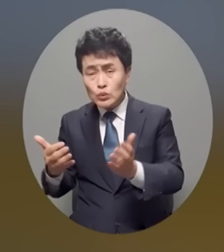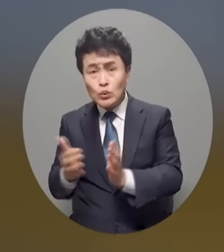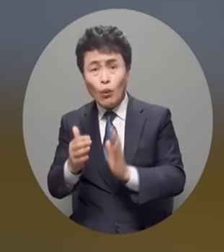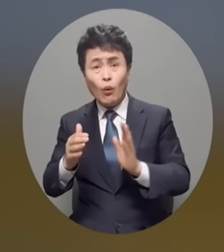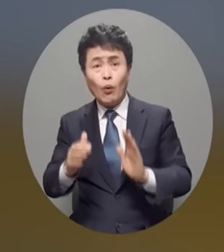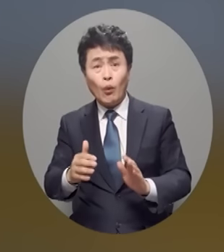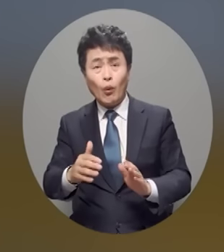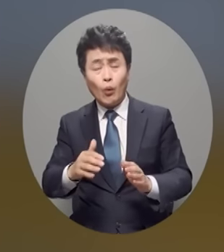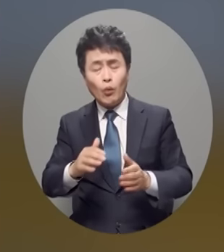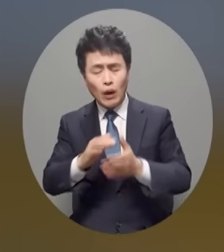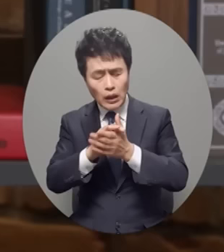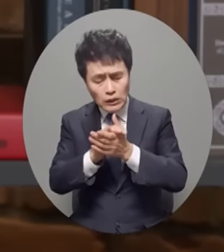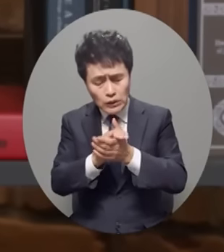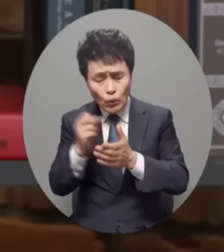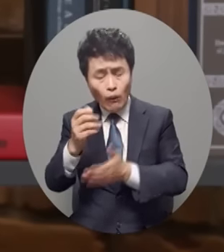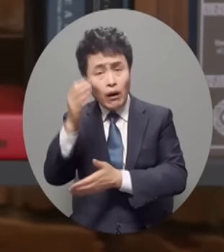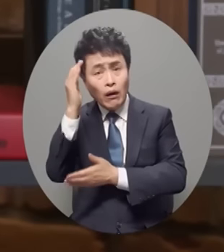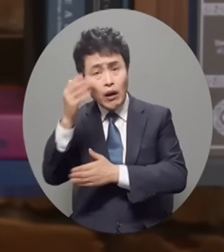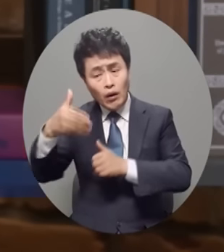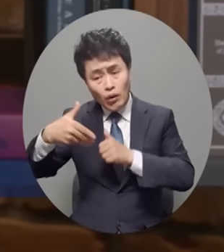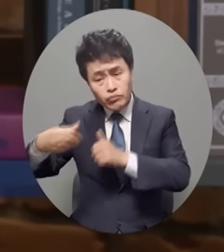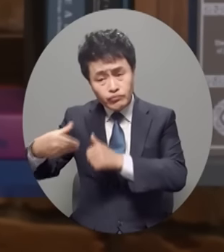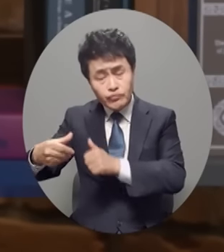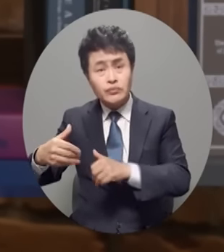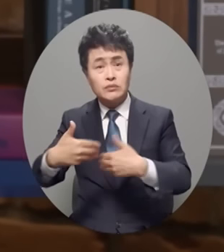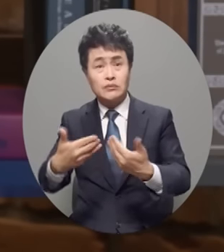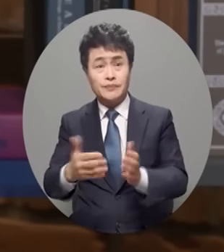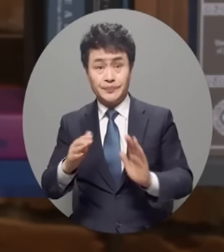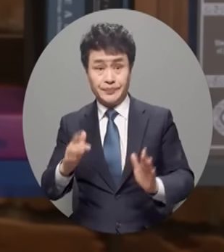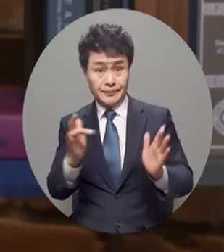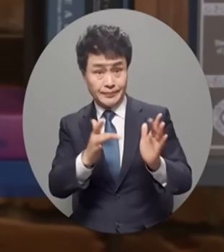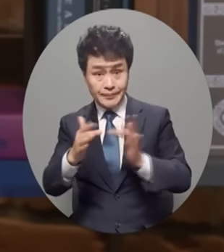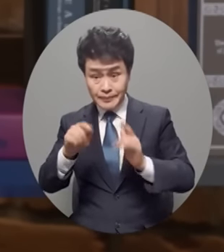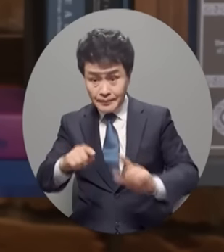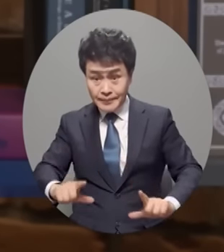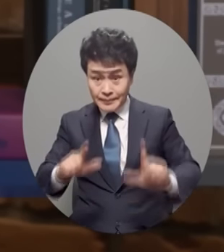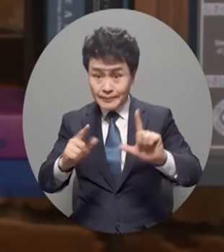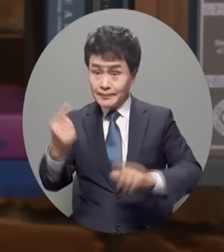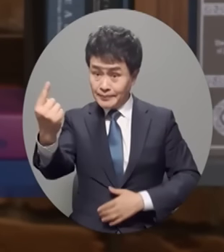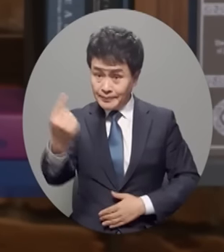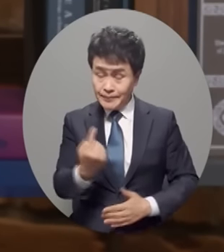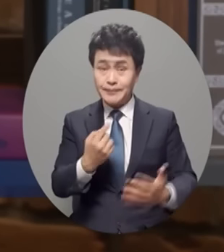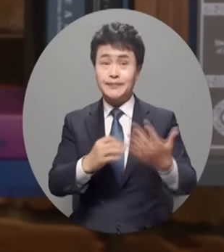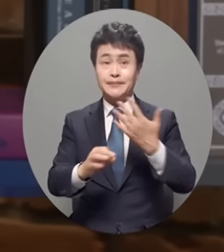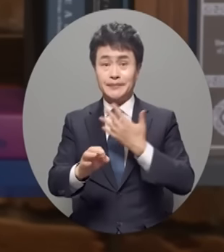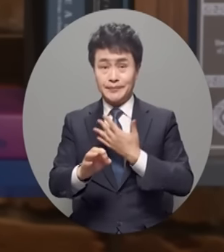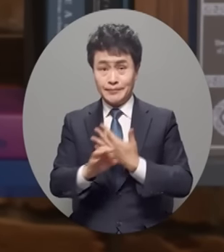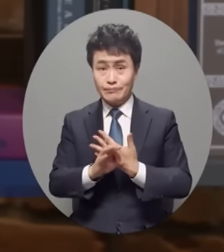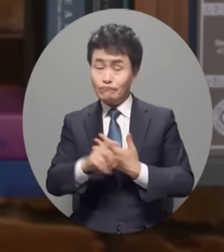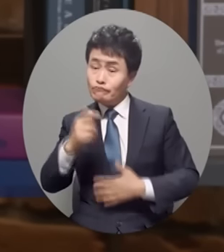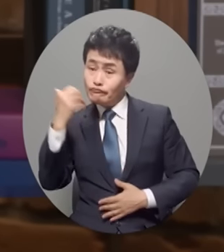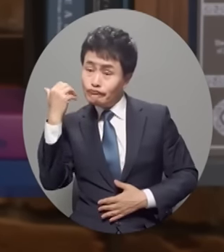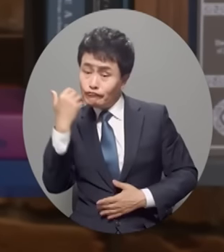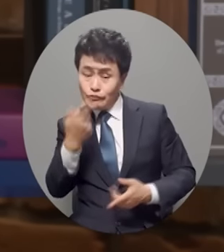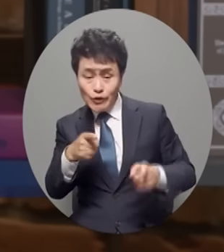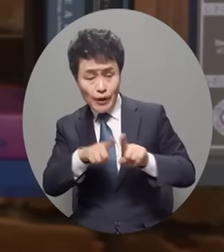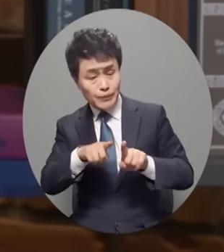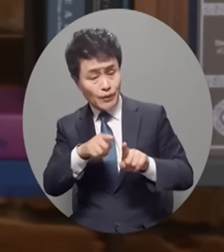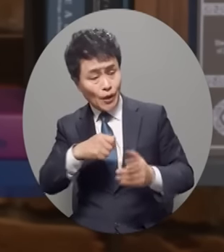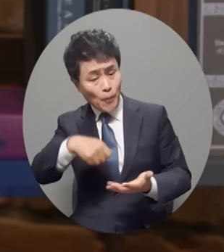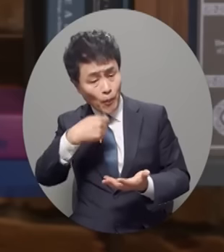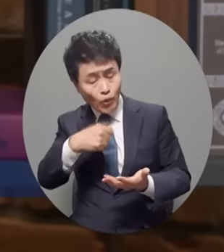요청이 줄이었습니다. 예수가 오늘날 이 땅에 온다면 누구와 먹고 마시겠는가,